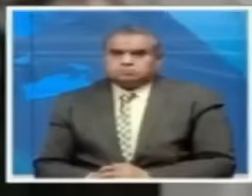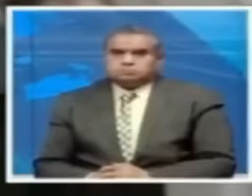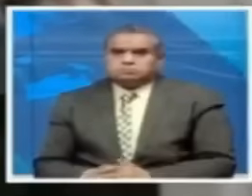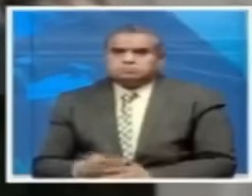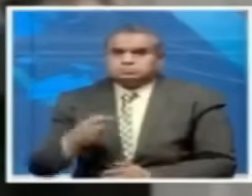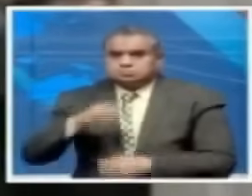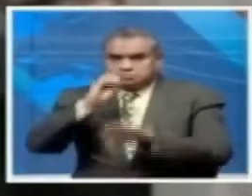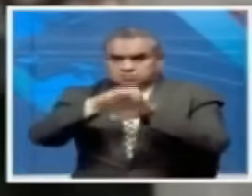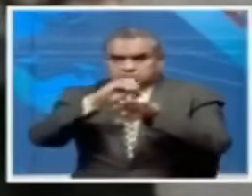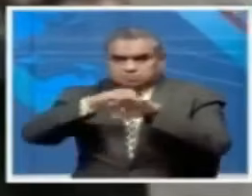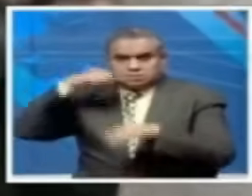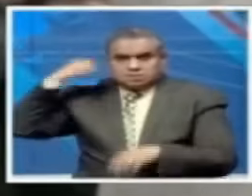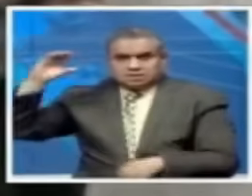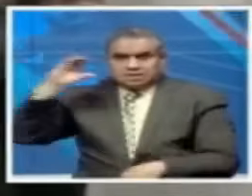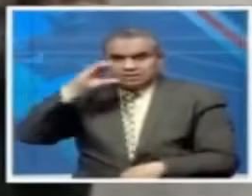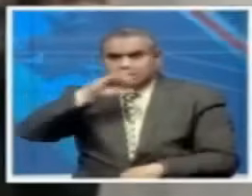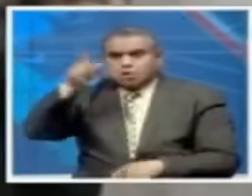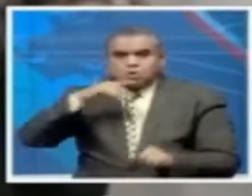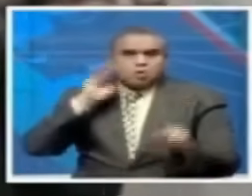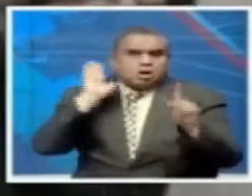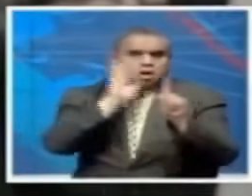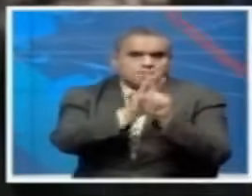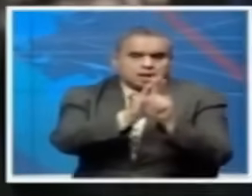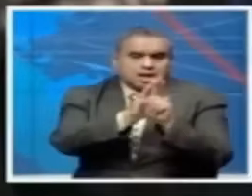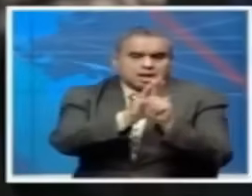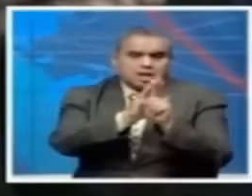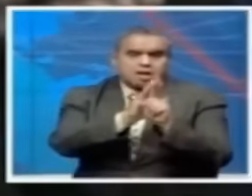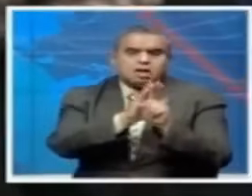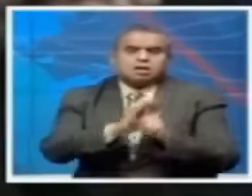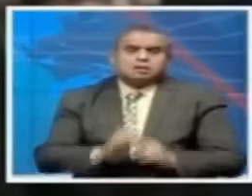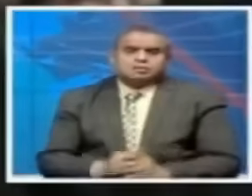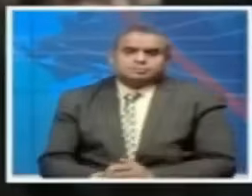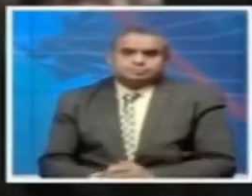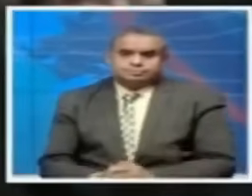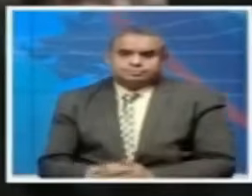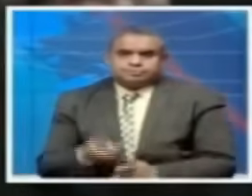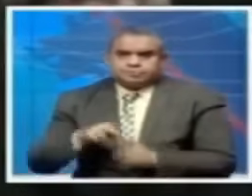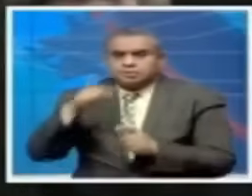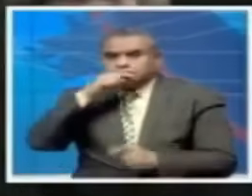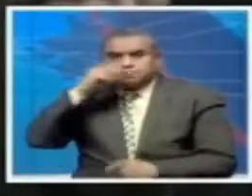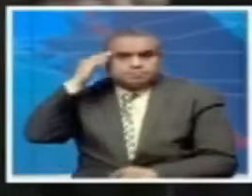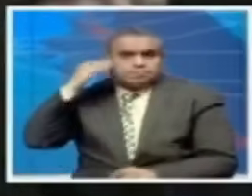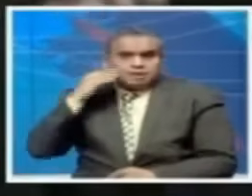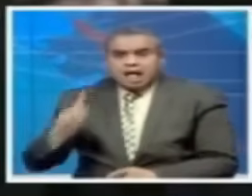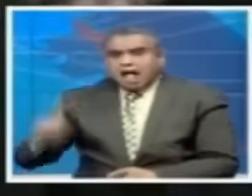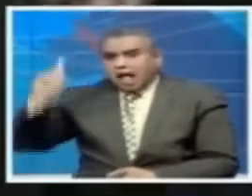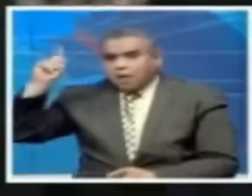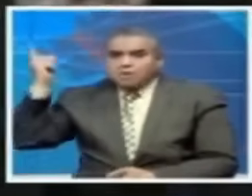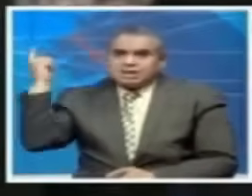أقول للريس معاك يا ريس ووراك يا ريس، سيدات مصر قبل رجالها،